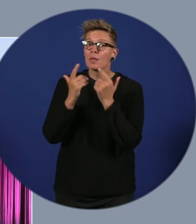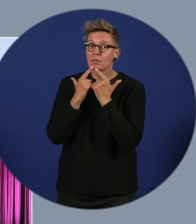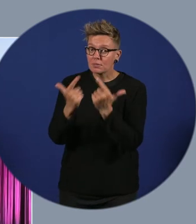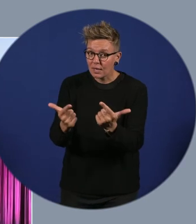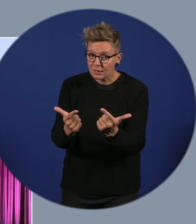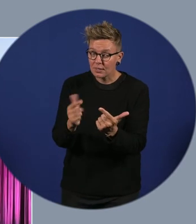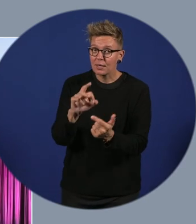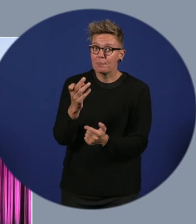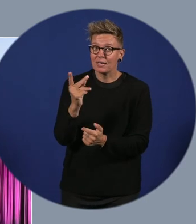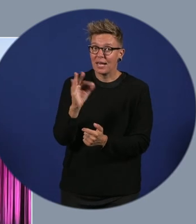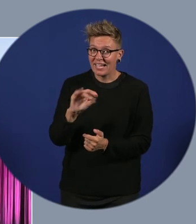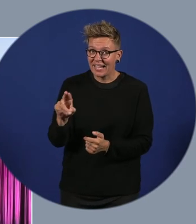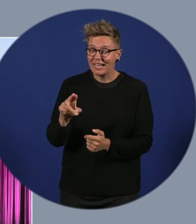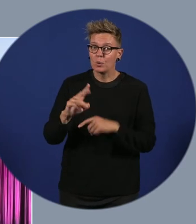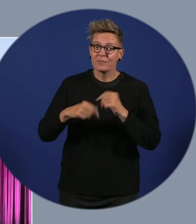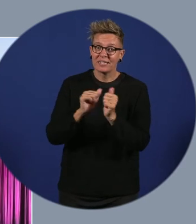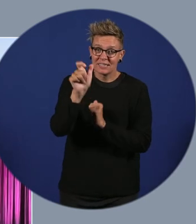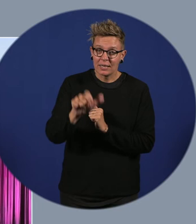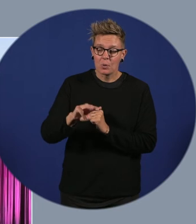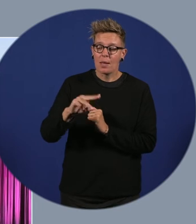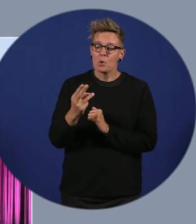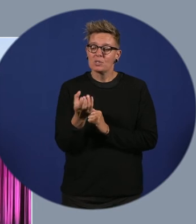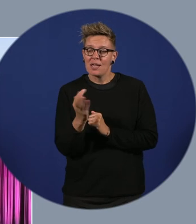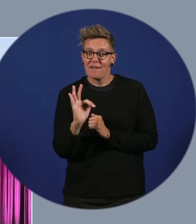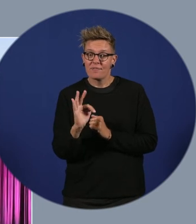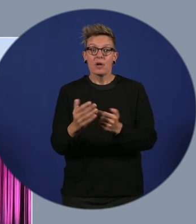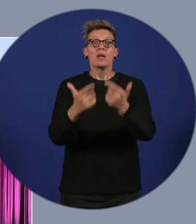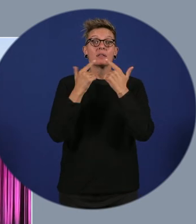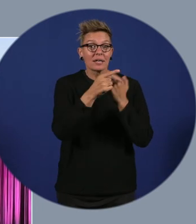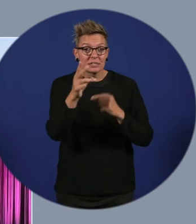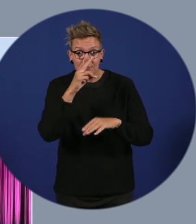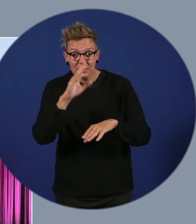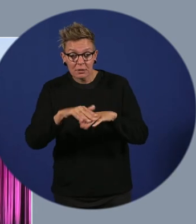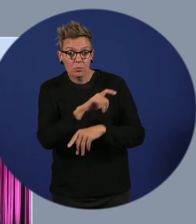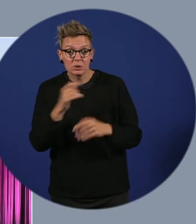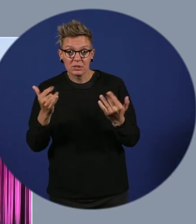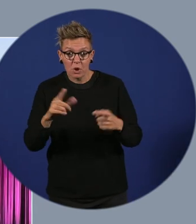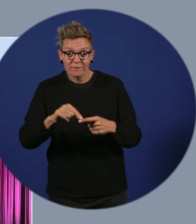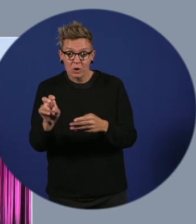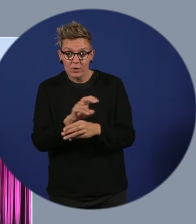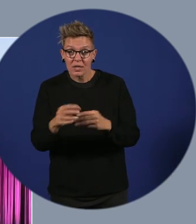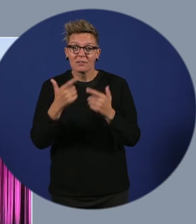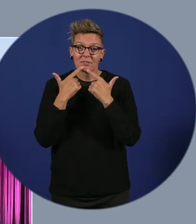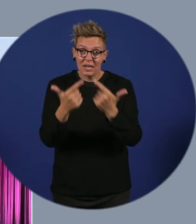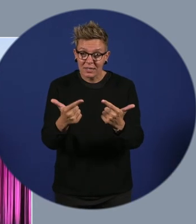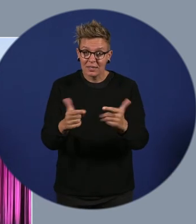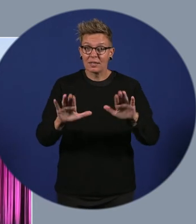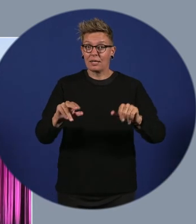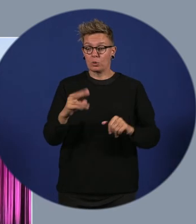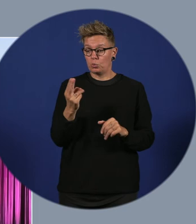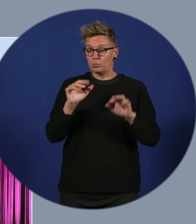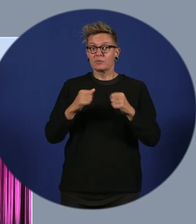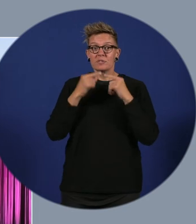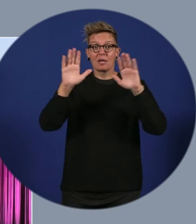Hinn, utvecklingsledare på MUCF. Och tack till er som har följt denna valvaka. Det är faktiskt redan dags att säga hej